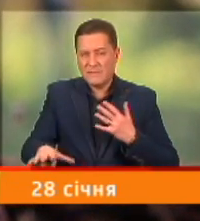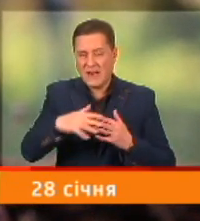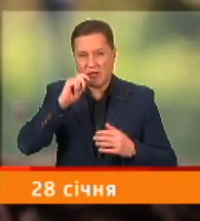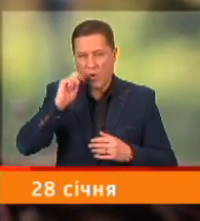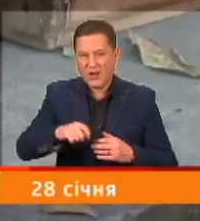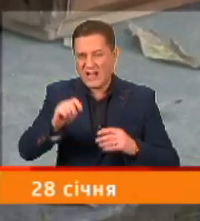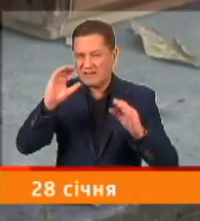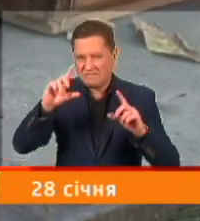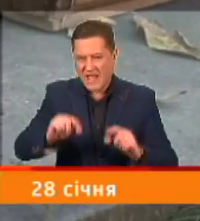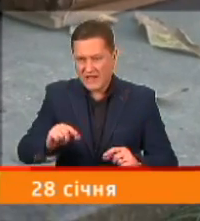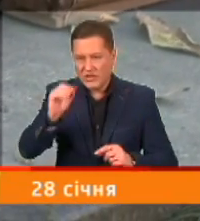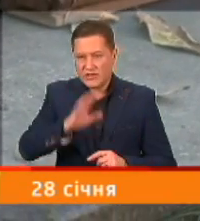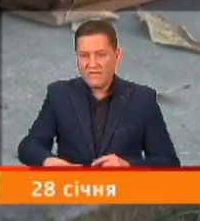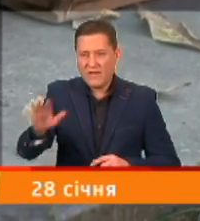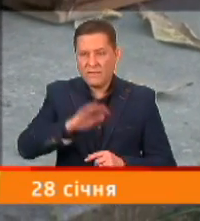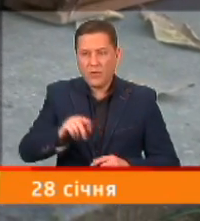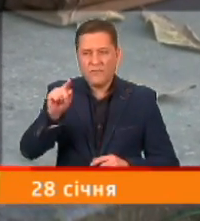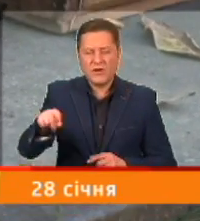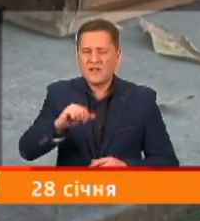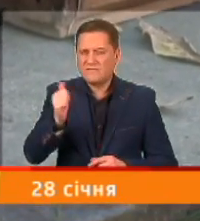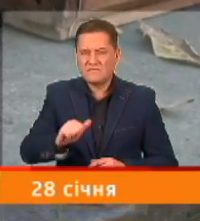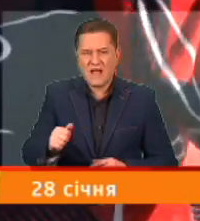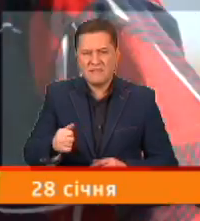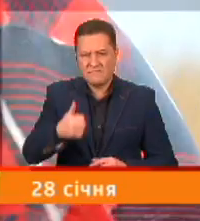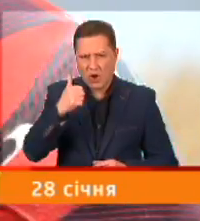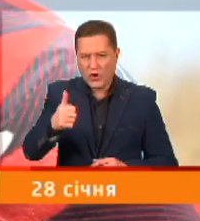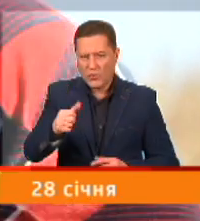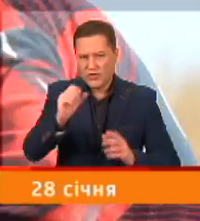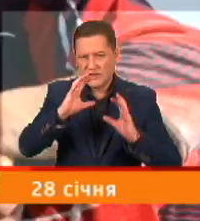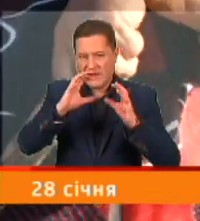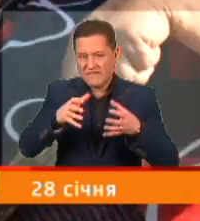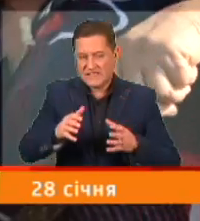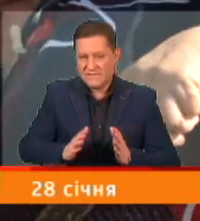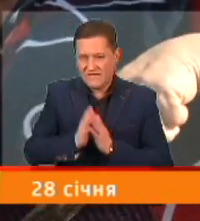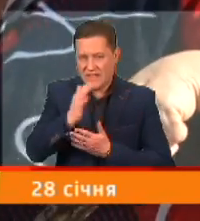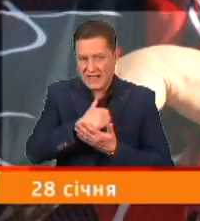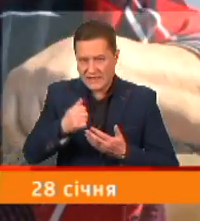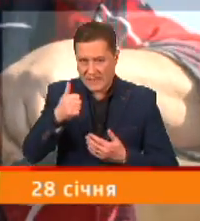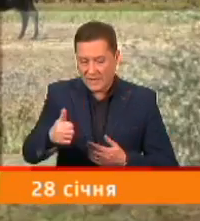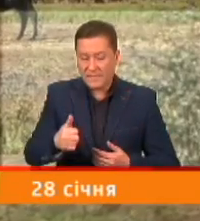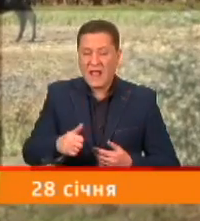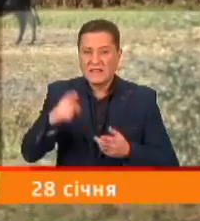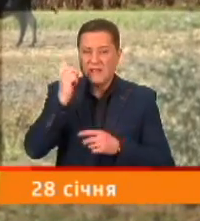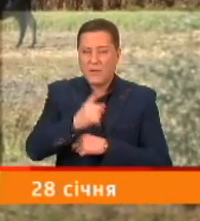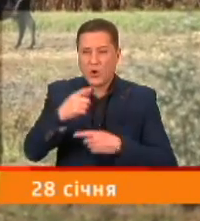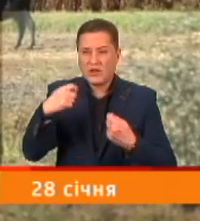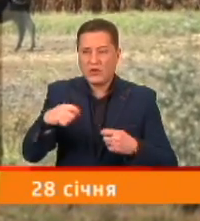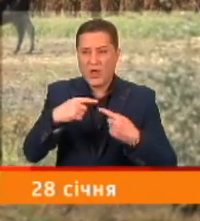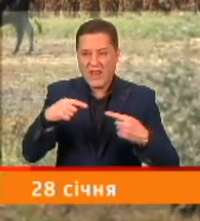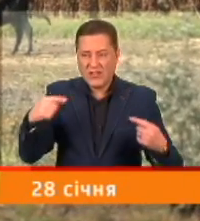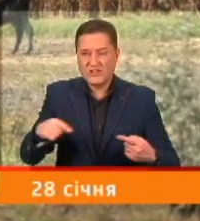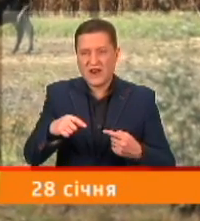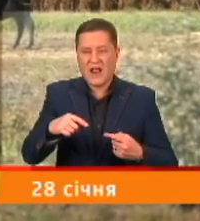найнижча в Європі. Хоча вона чи не найродючіша у світі. Серед причин – заборона на торгівлю нею. Бо інших варіантів,